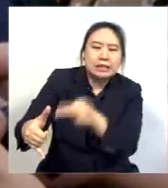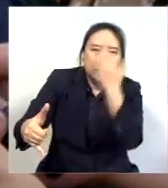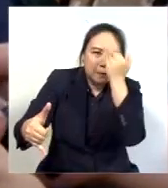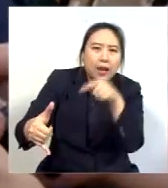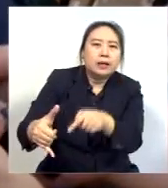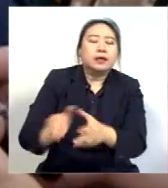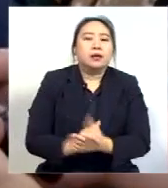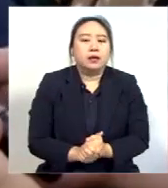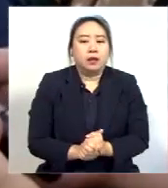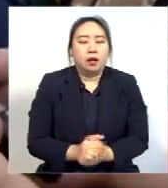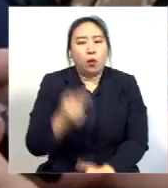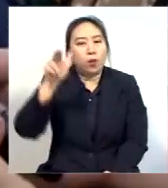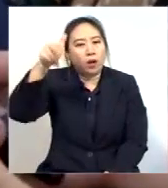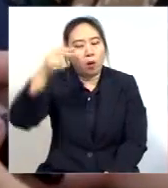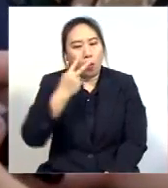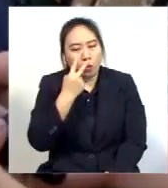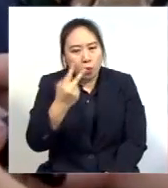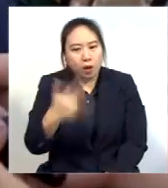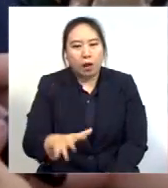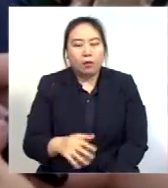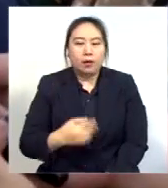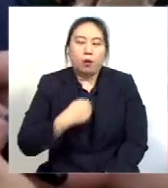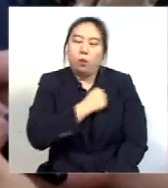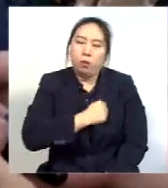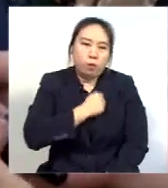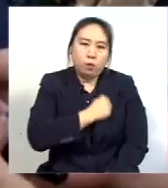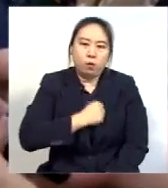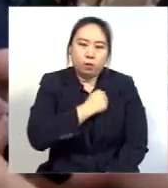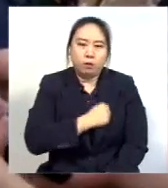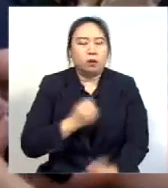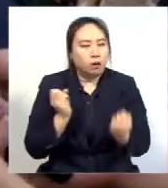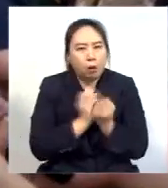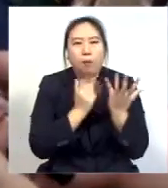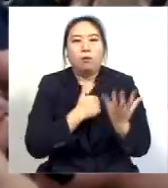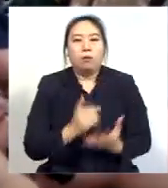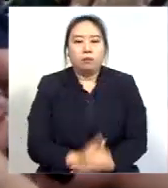มันมองดูจากวิดีโอแล้วมันคนที่มันสะเทือนใจครับมัน